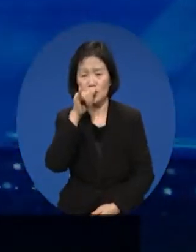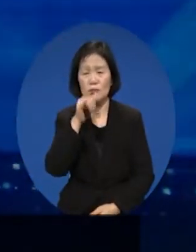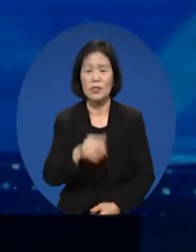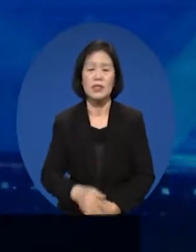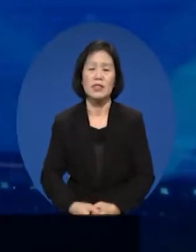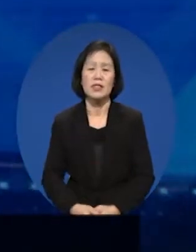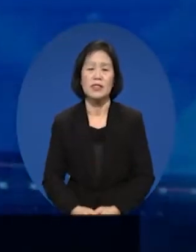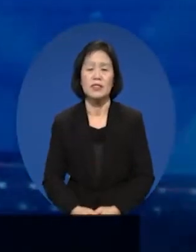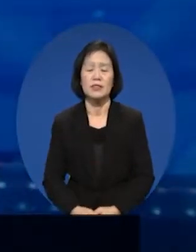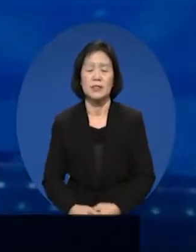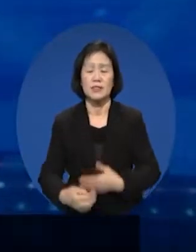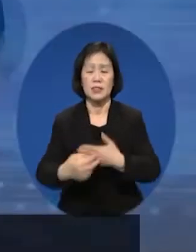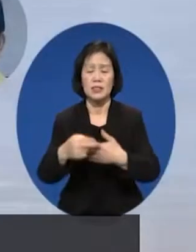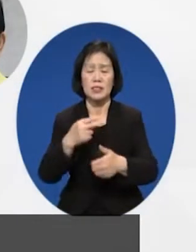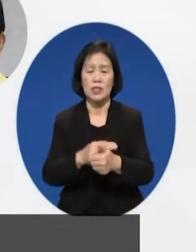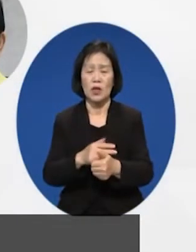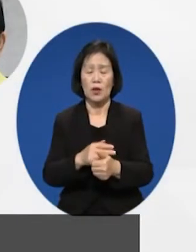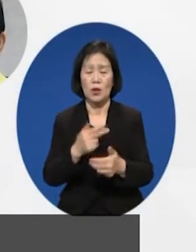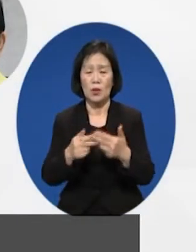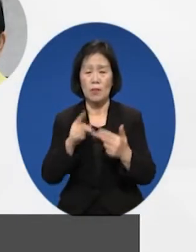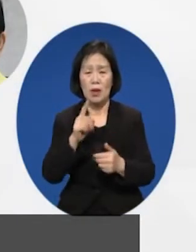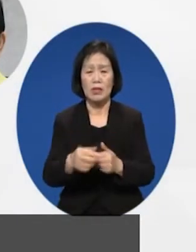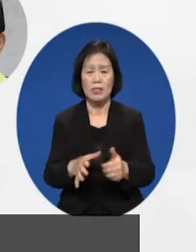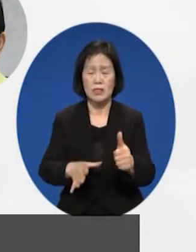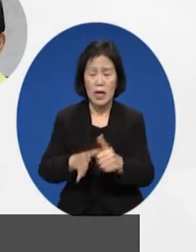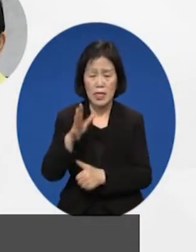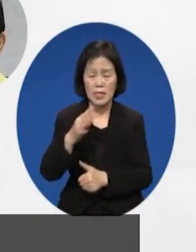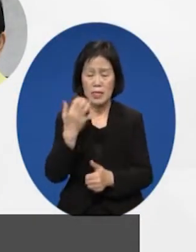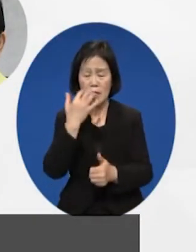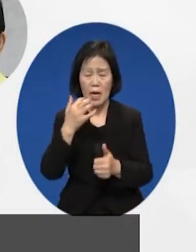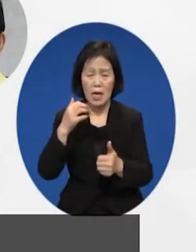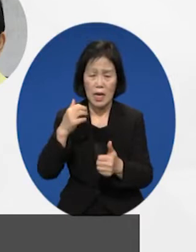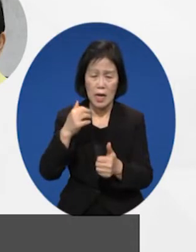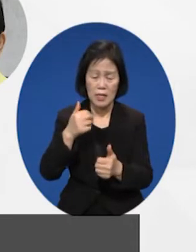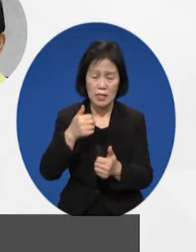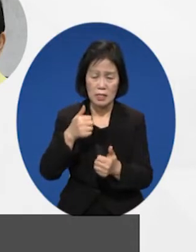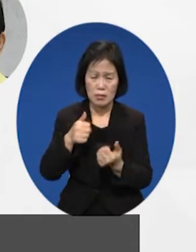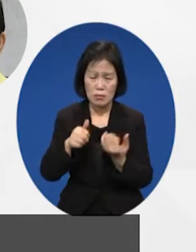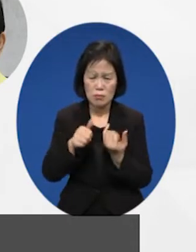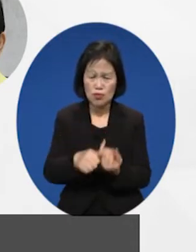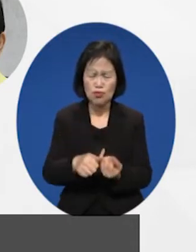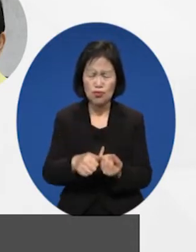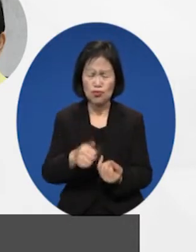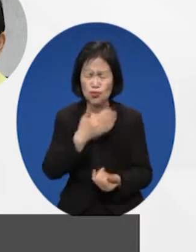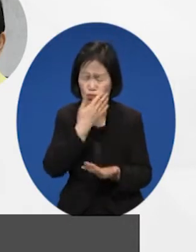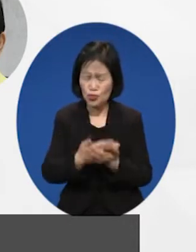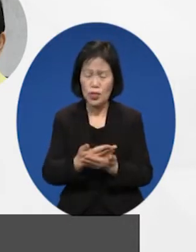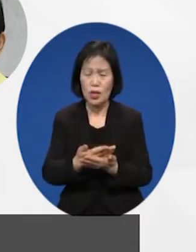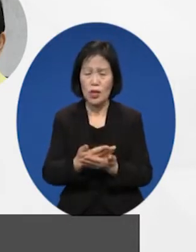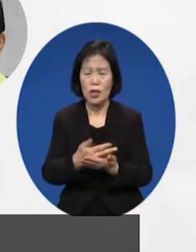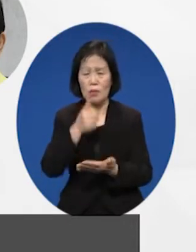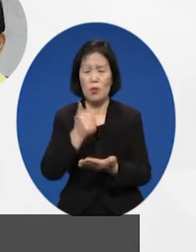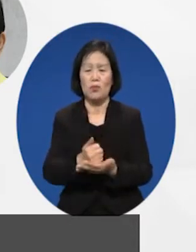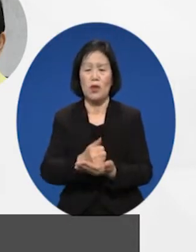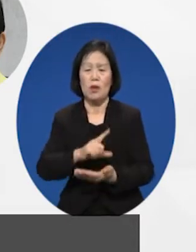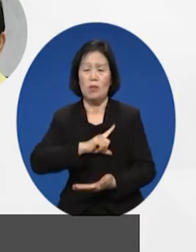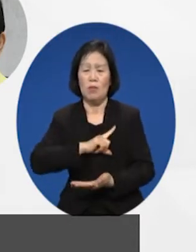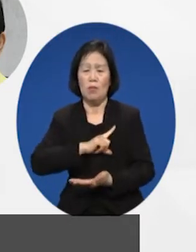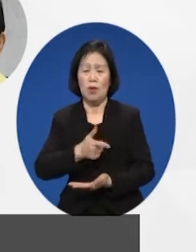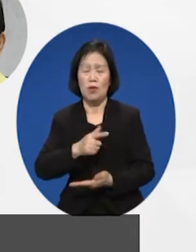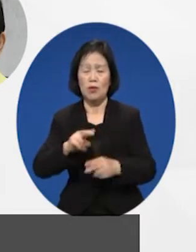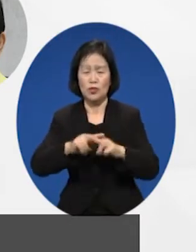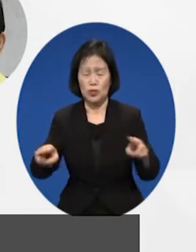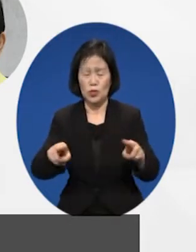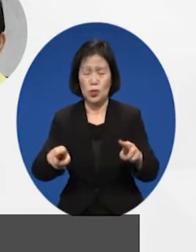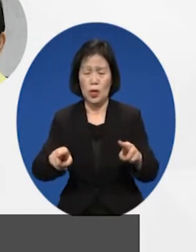상황입니다. 자, 의협의 주장은 살인, 강간 등 중대 범죄 시 면허 취소에는 반대하지 않지만